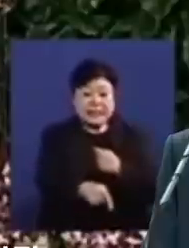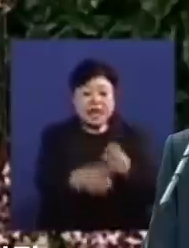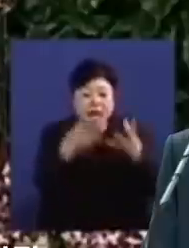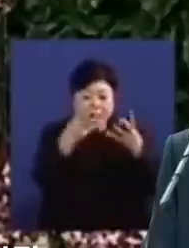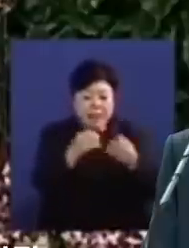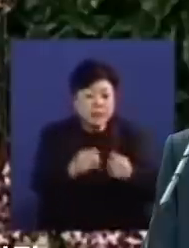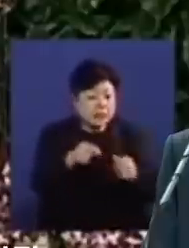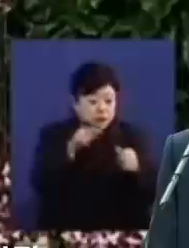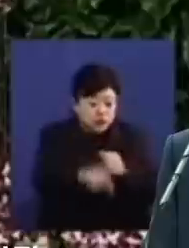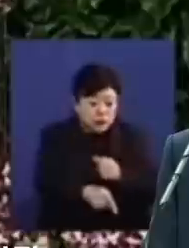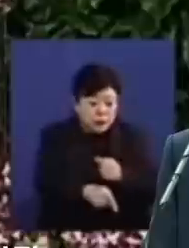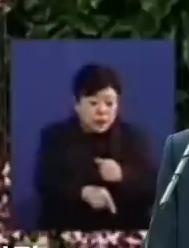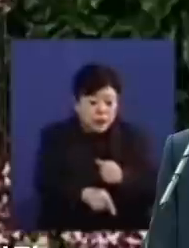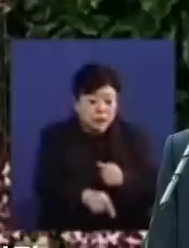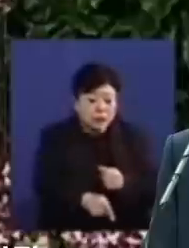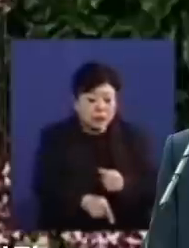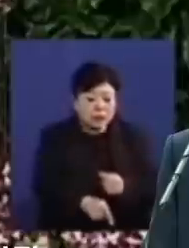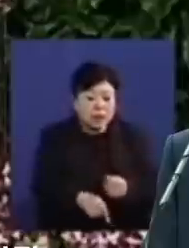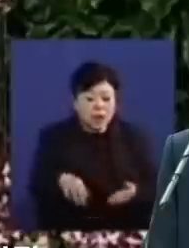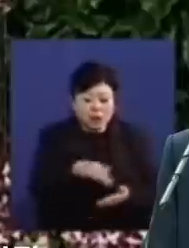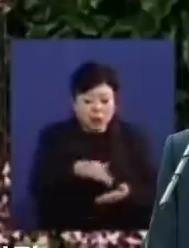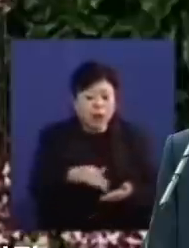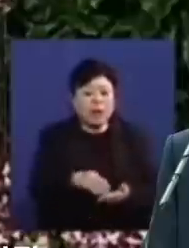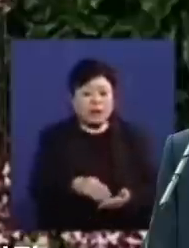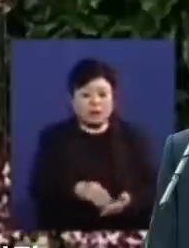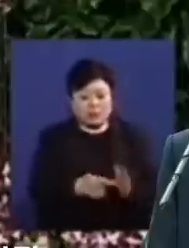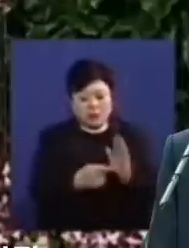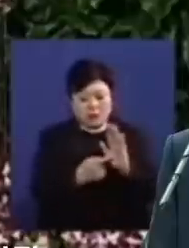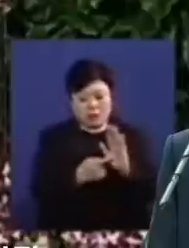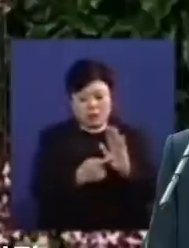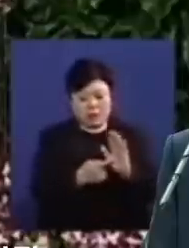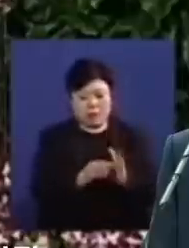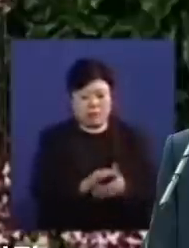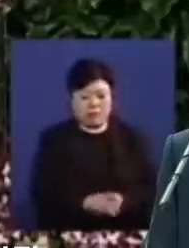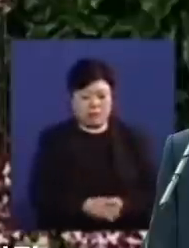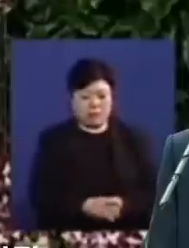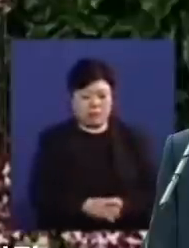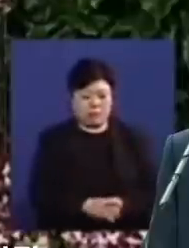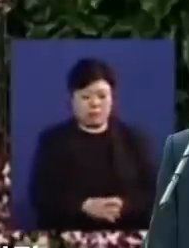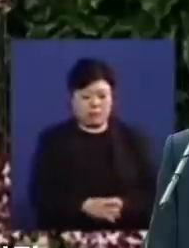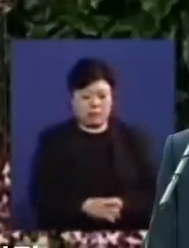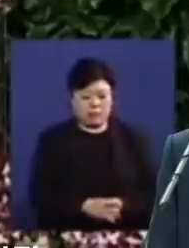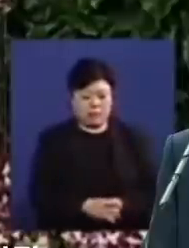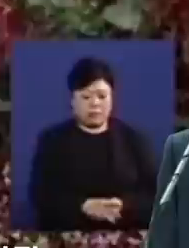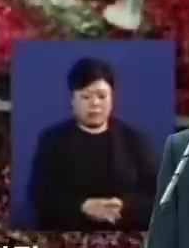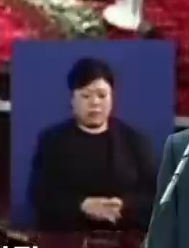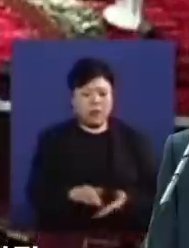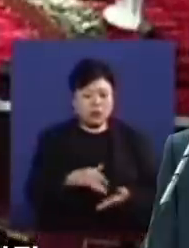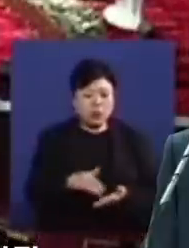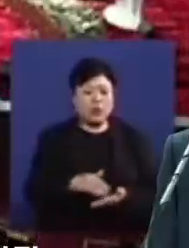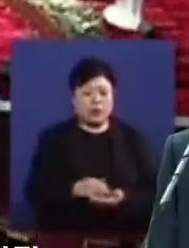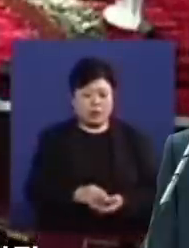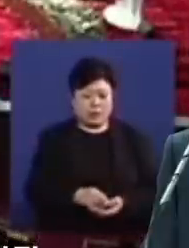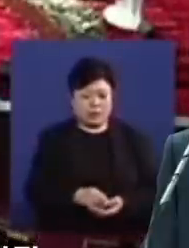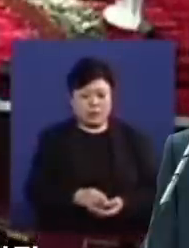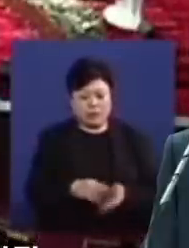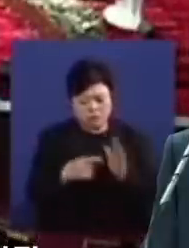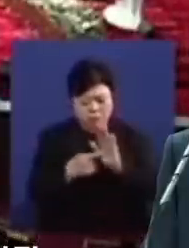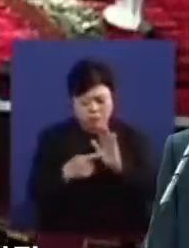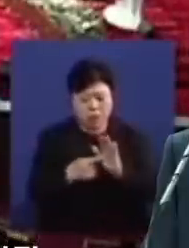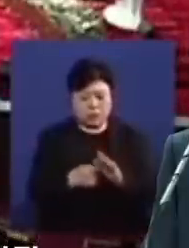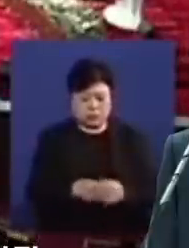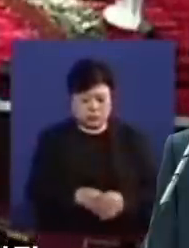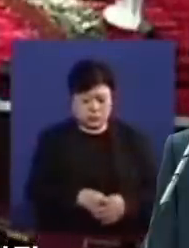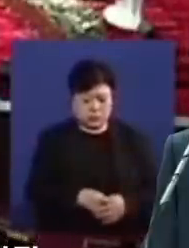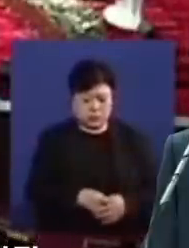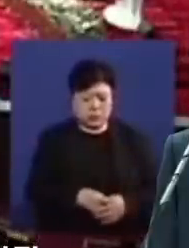많은 사람을 죽이는 것은 통계일 뿐입니다. 그러니까 통계 숫자에 나온 그